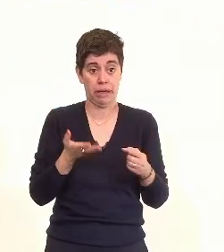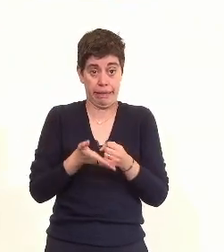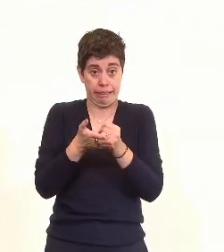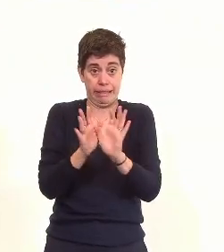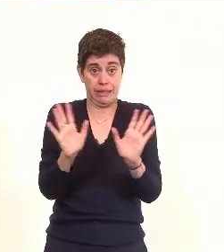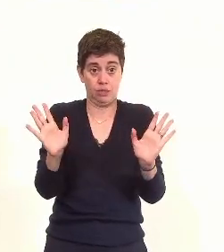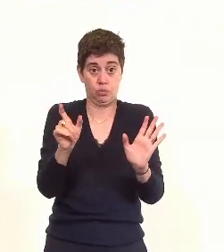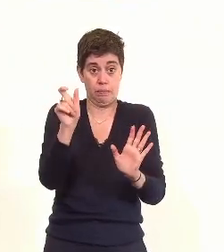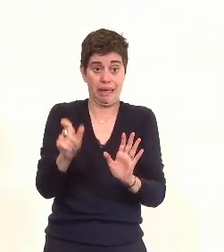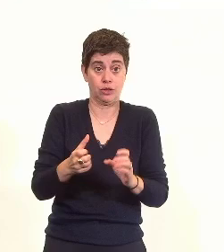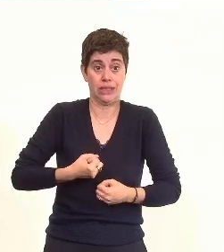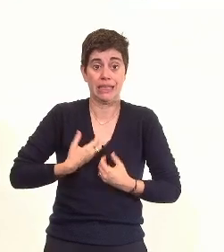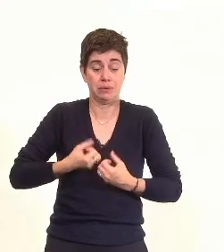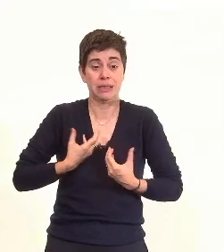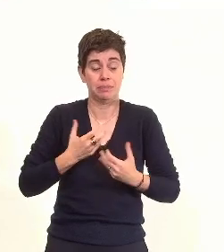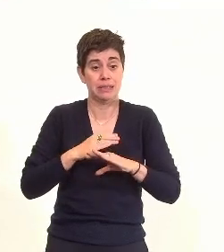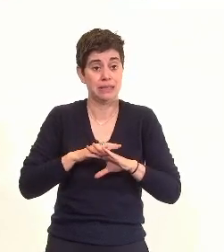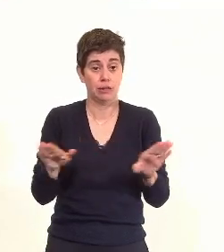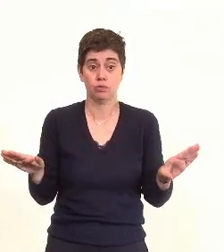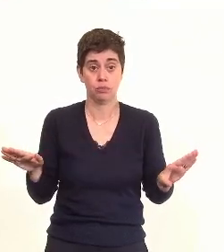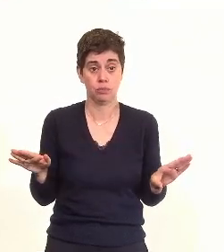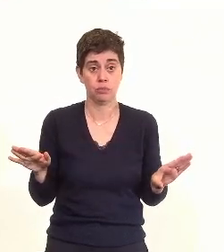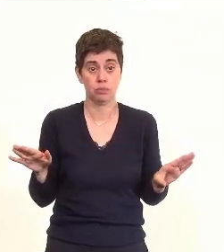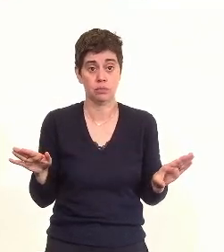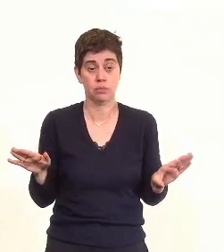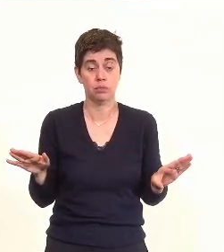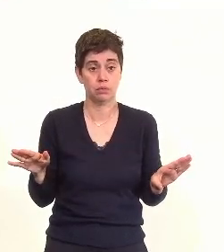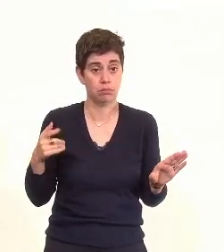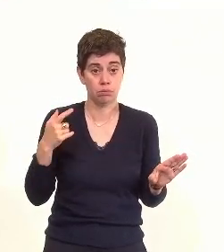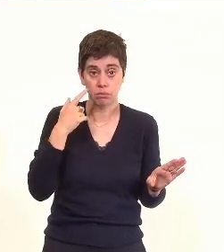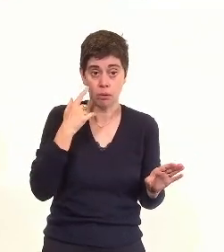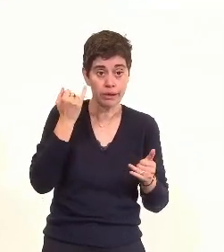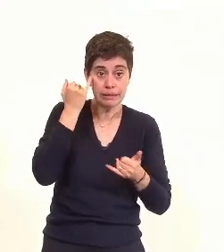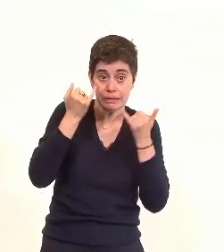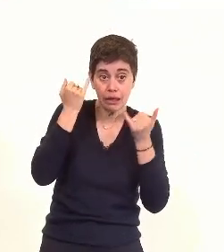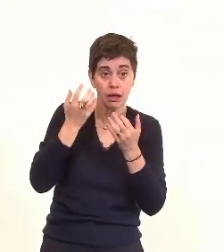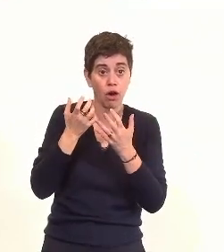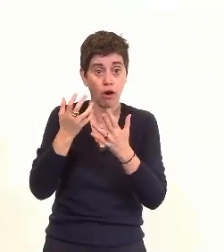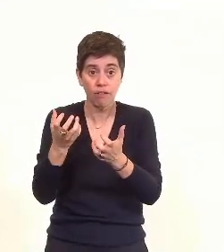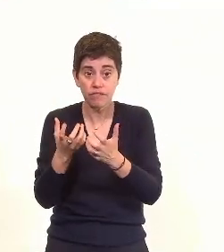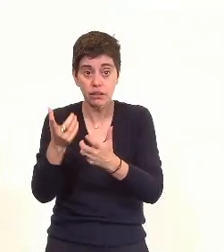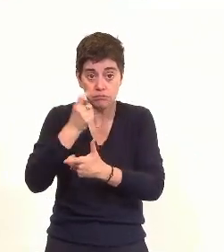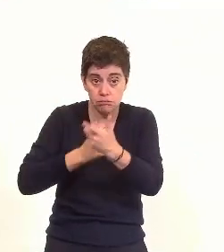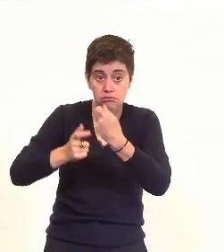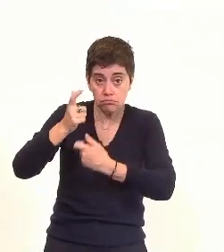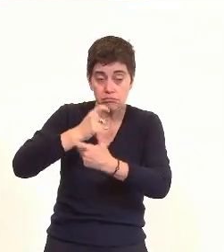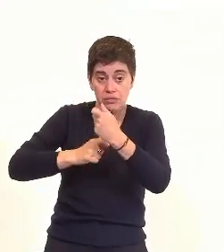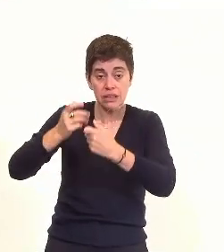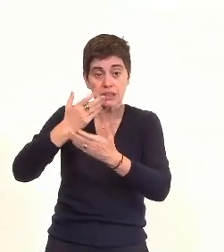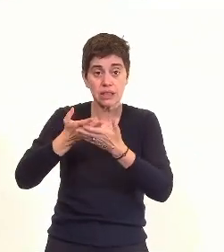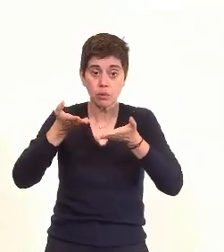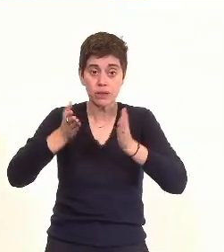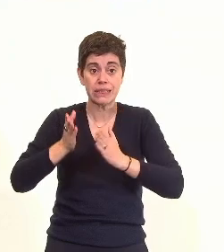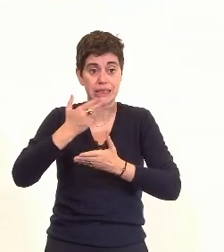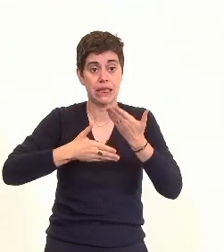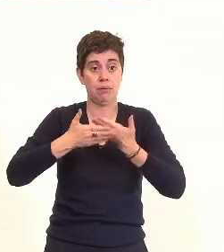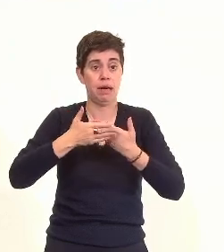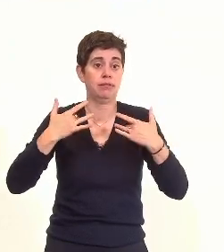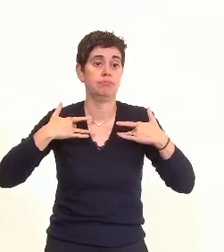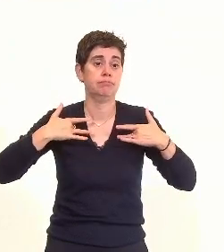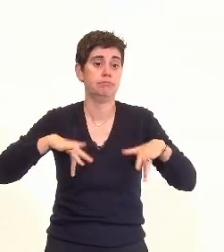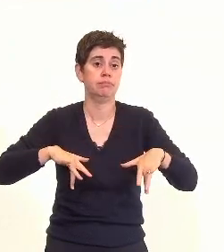puissent s'exprimer, puissent recueillir leurs idées, leurs envies, mais aucunement à décider à leur place.